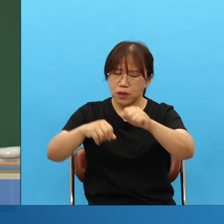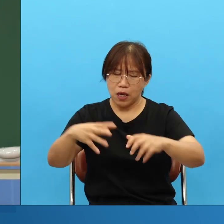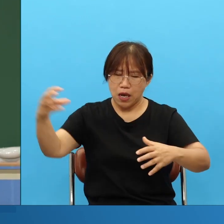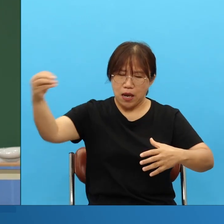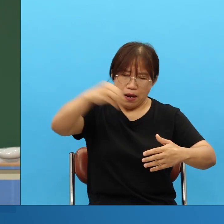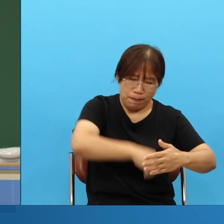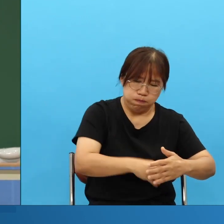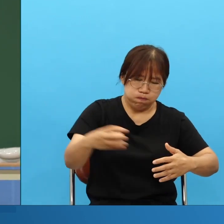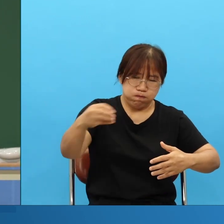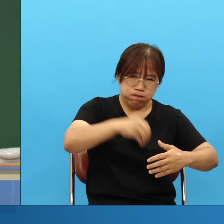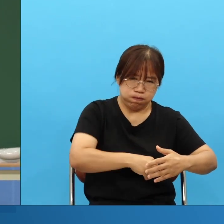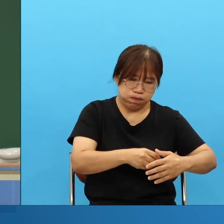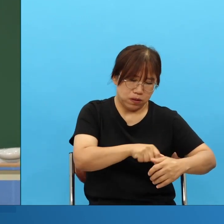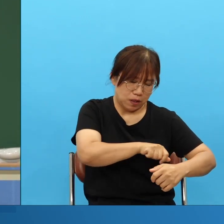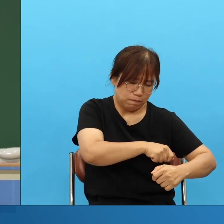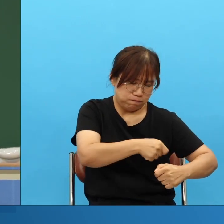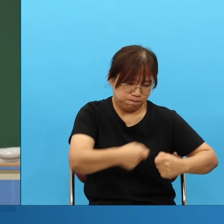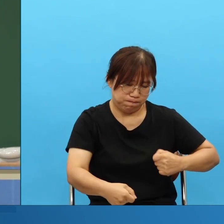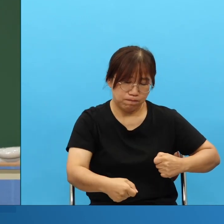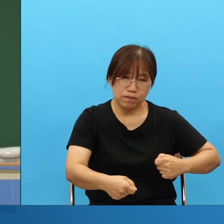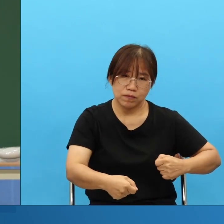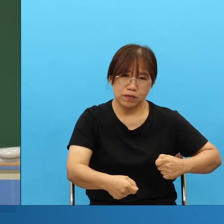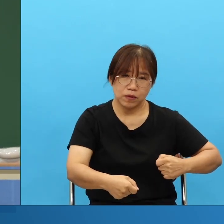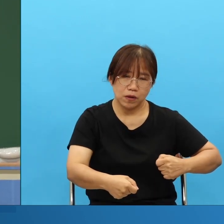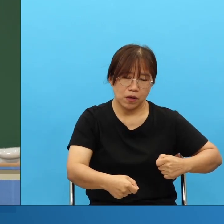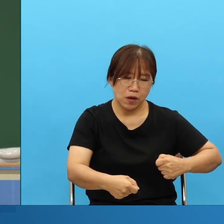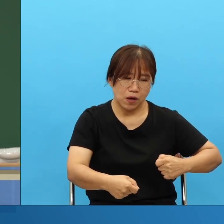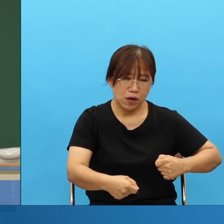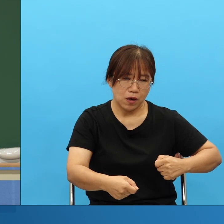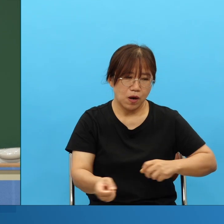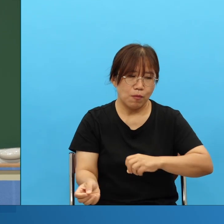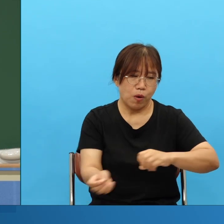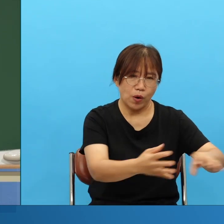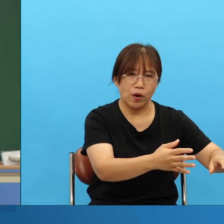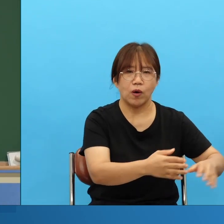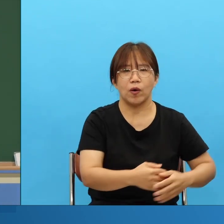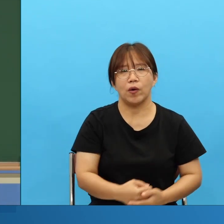잠가서 문 밖에 던지는 거죠. 옆에서 보세요, 그러면.